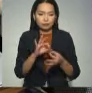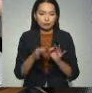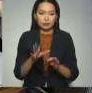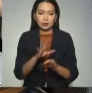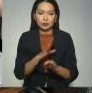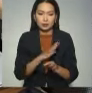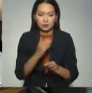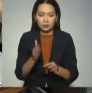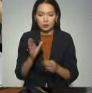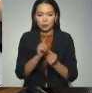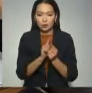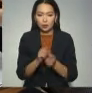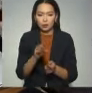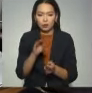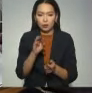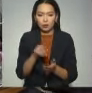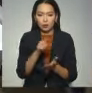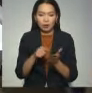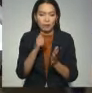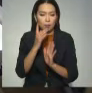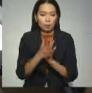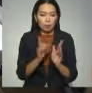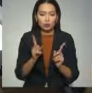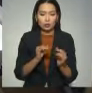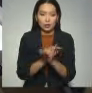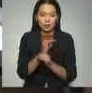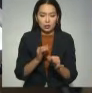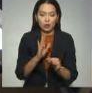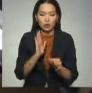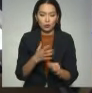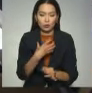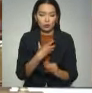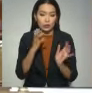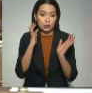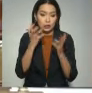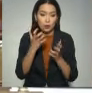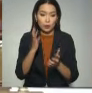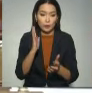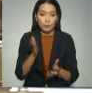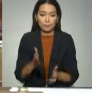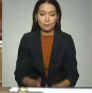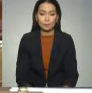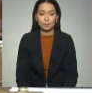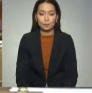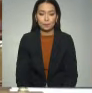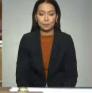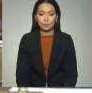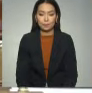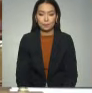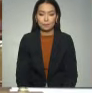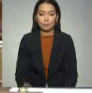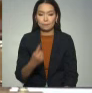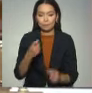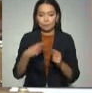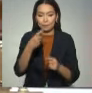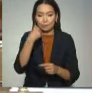Открывая встречу, Токаев сразу дал понять, что разговор будет предметным и серьезным. За 11 месяцев текущего